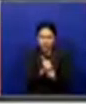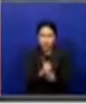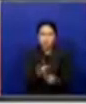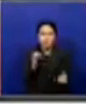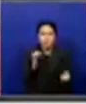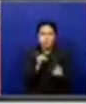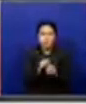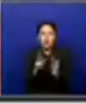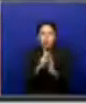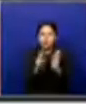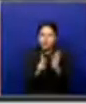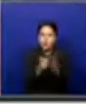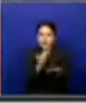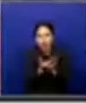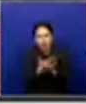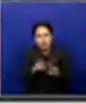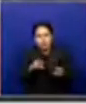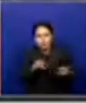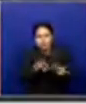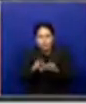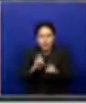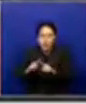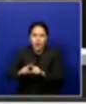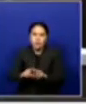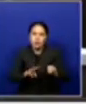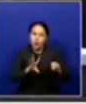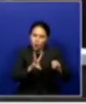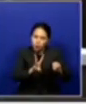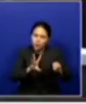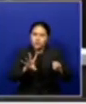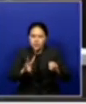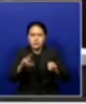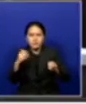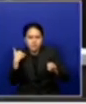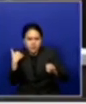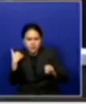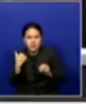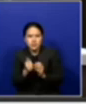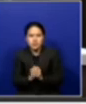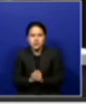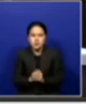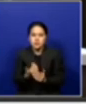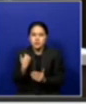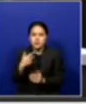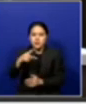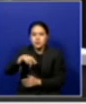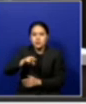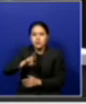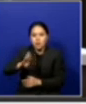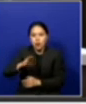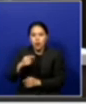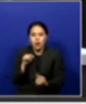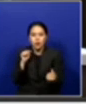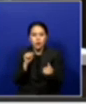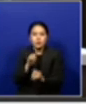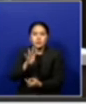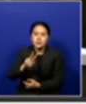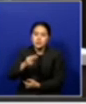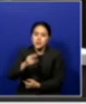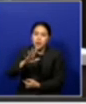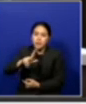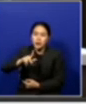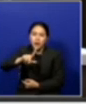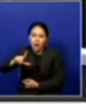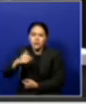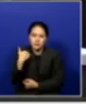งคลังก็เขียนให้มาตรา6มาตรา7ครับพรบวิธีการงบประมาณเขียนให้ครับ 45,000 ล้านเนี่ยมาตรา45ตรง